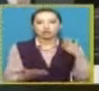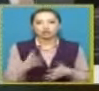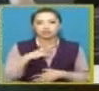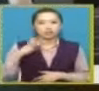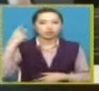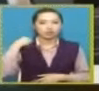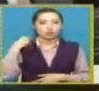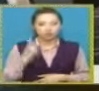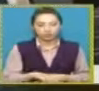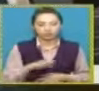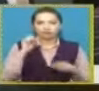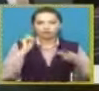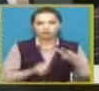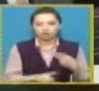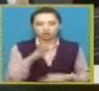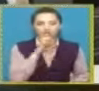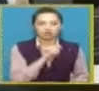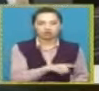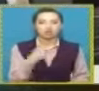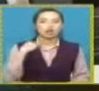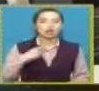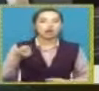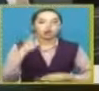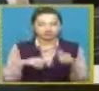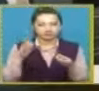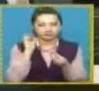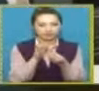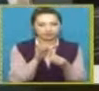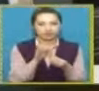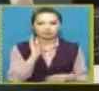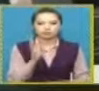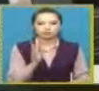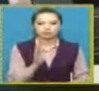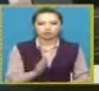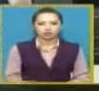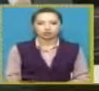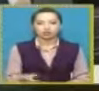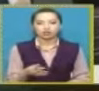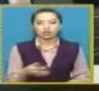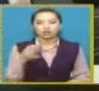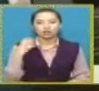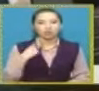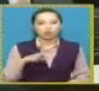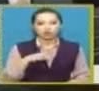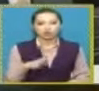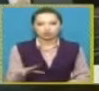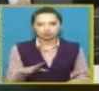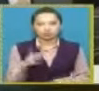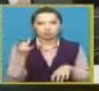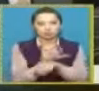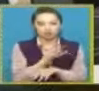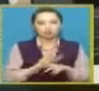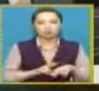уәдесін беріп отыр адам боламын деп, не қыламыз оны қамап, асырап, бағып? Бұрын сотты болмаған адам бірінші рет жасалып